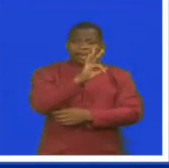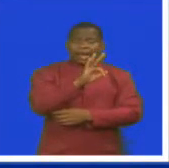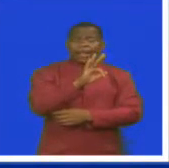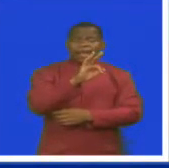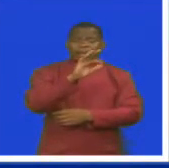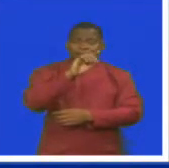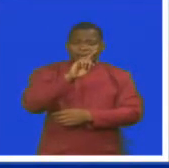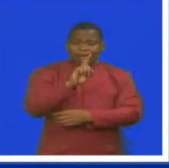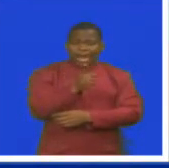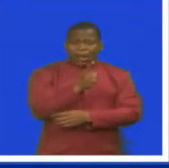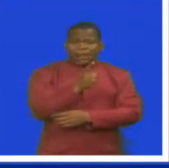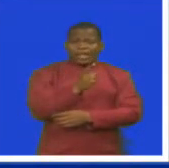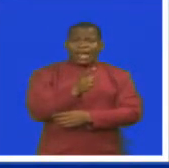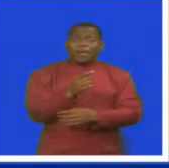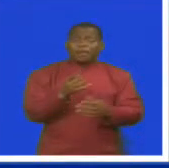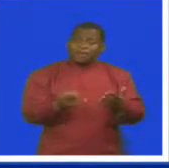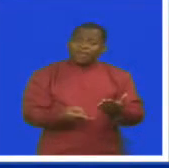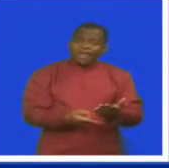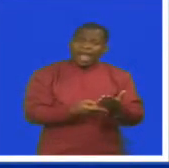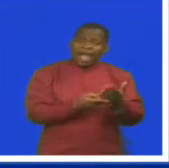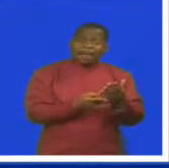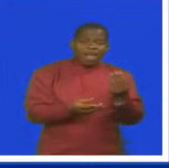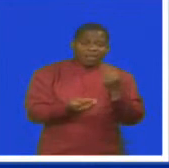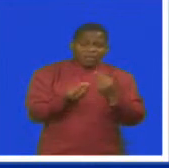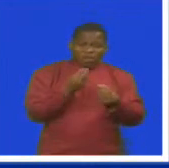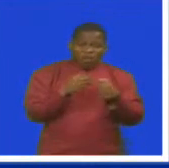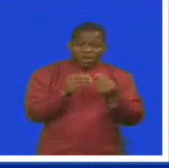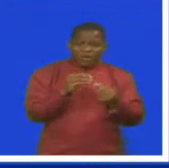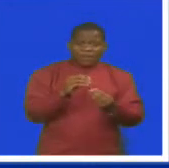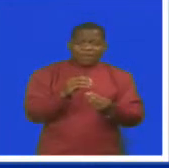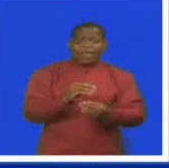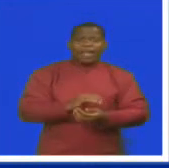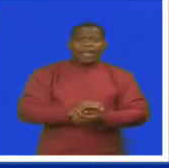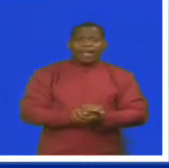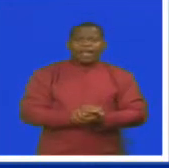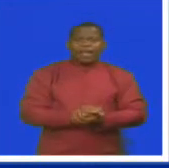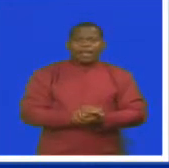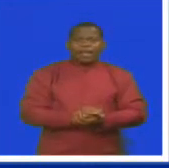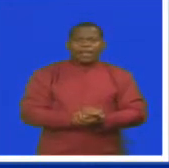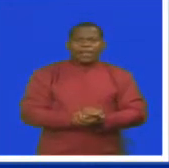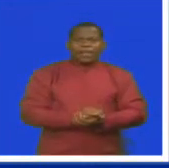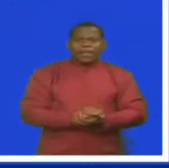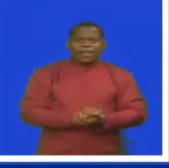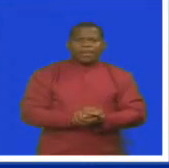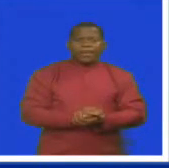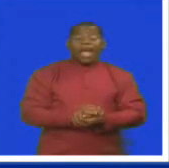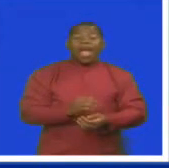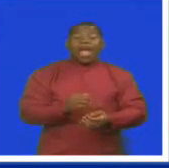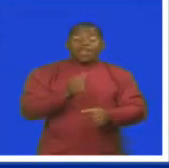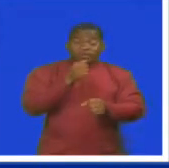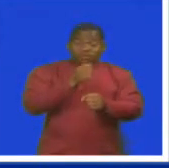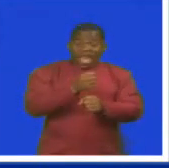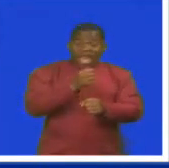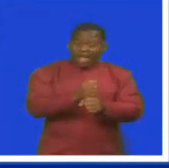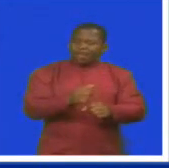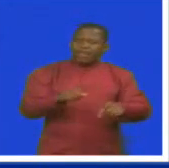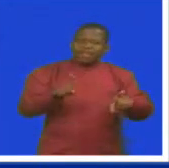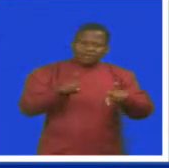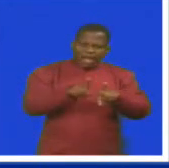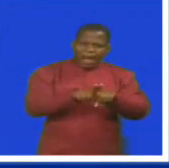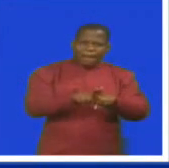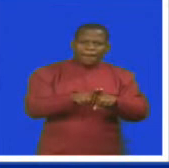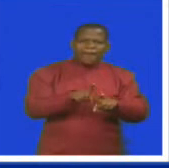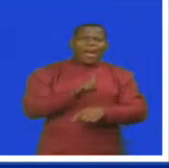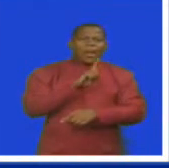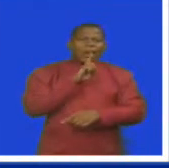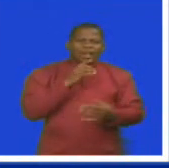282,000 emalangeni nakhona lo msebenzi uyafana. Sibe sesike sesithola izidingo lebe singakasiboni nasacala